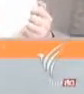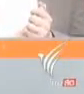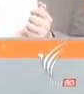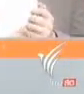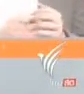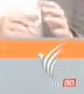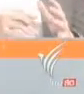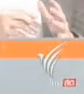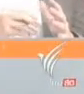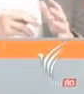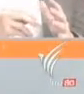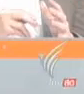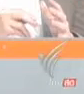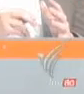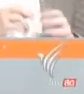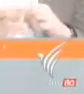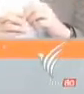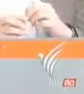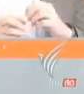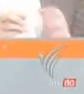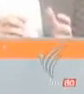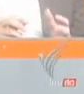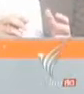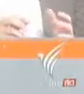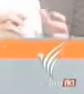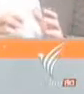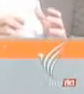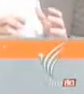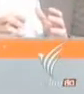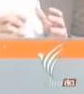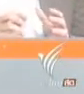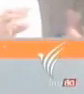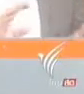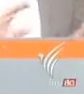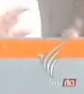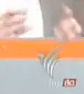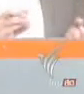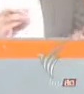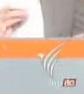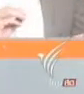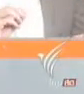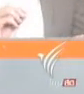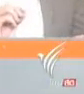งนึงนะครับการที่จะคัดเลือกเพลงหรือว่าทีมงานต่างๆเนี่ยคือหมายความว่ายังไงครับ